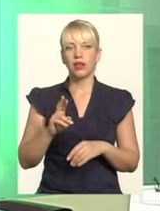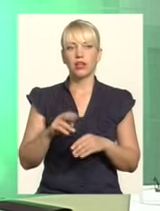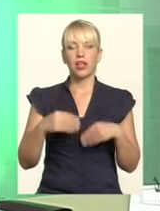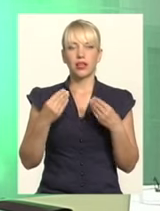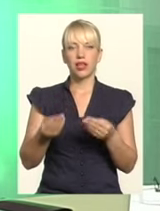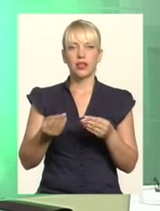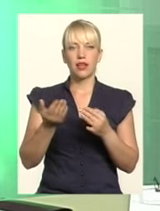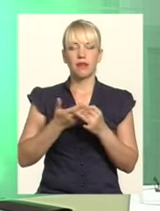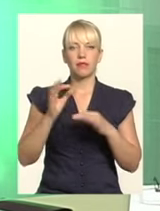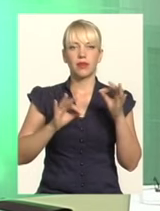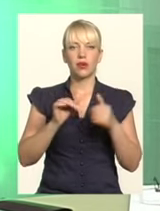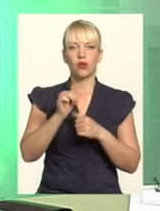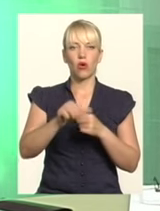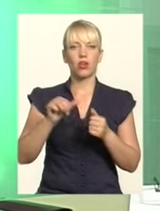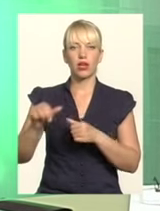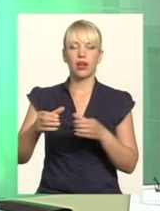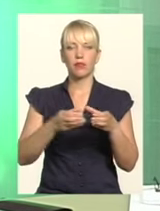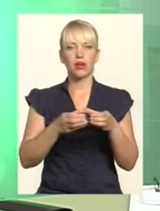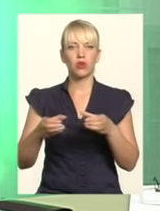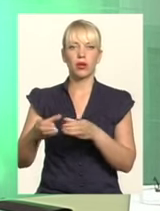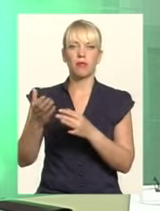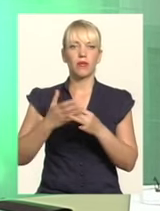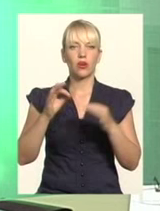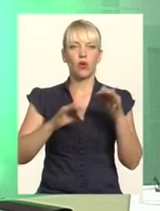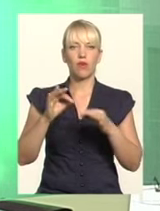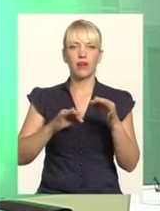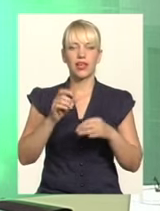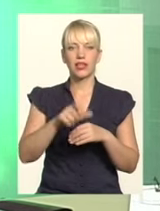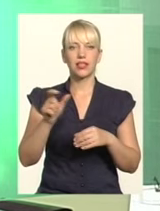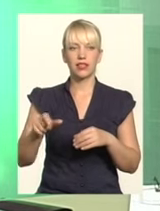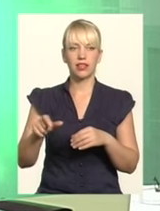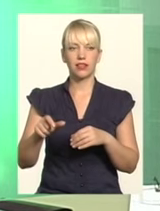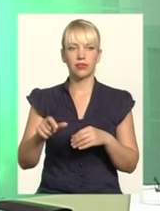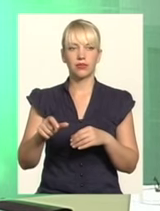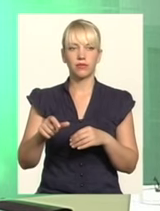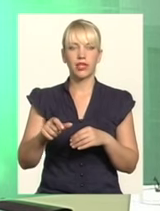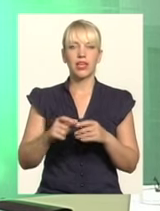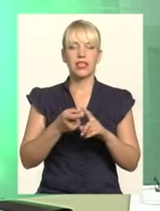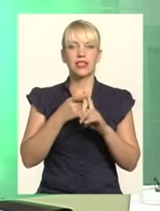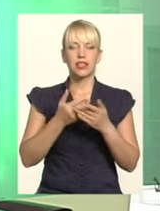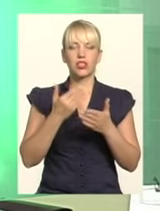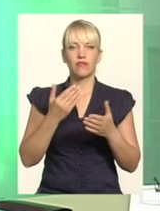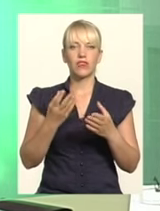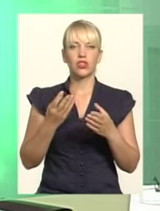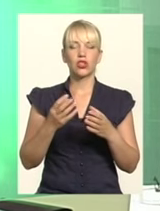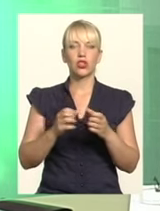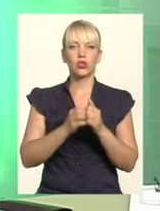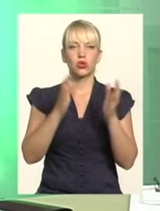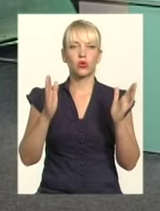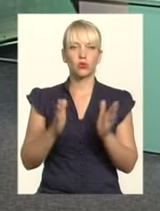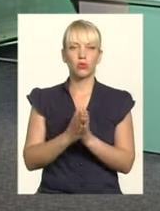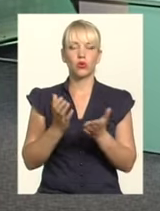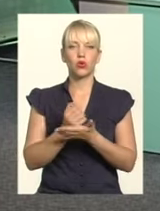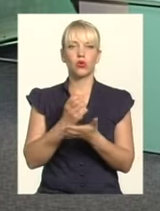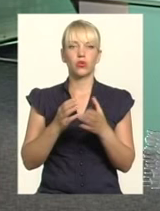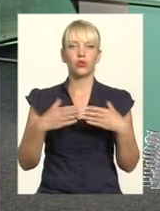надання пільг окремим категоріям пільговиків в залежності від середньомісячного сукупного доходу сім'ї. І на виконання цього закону